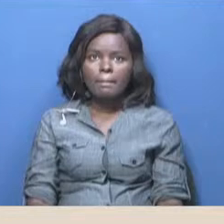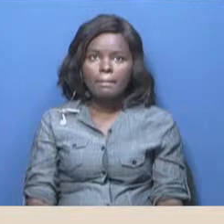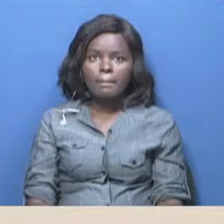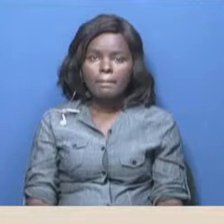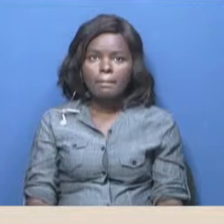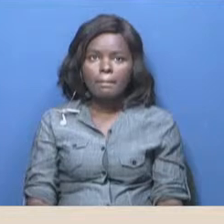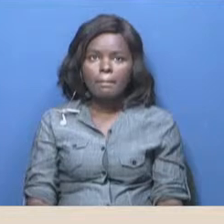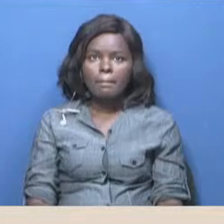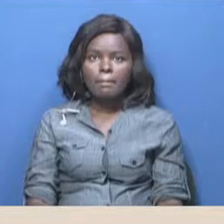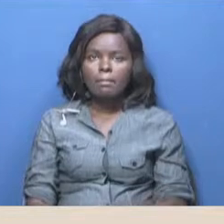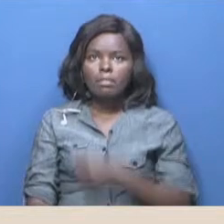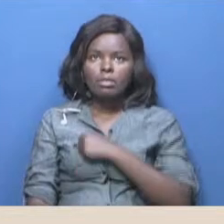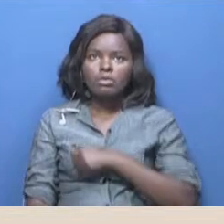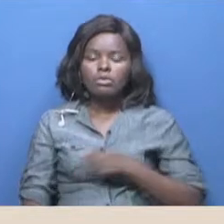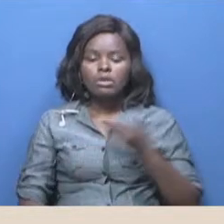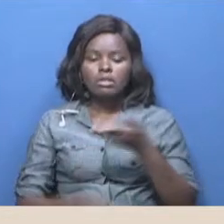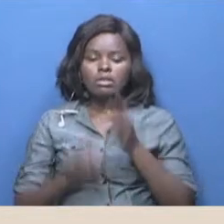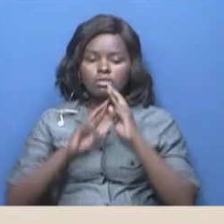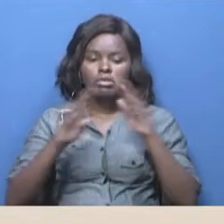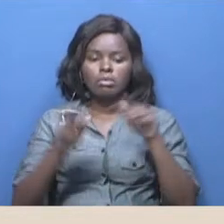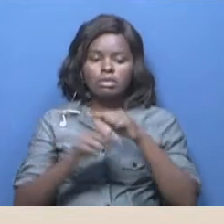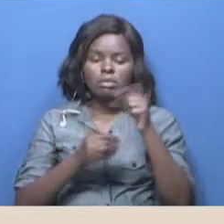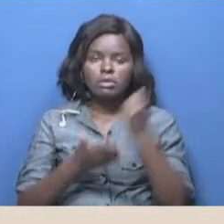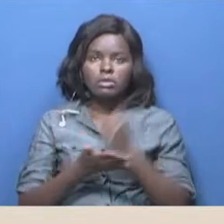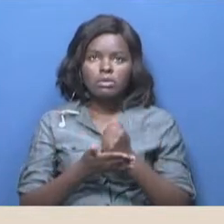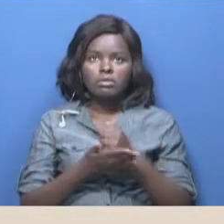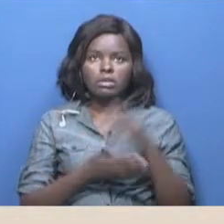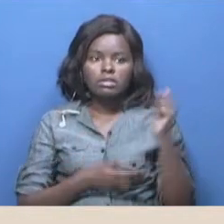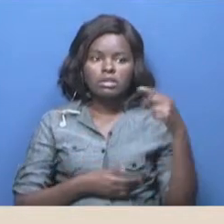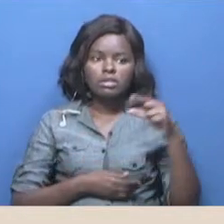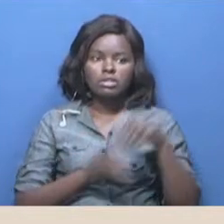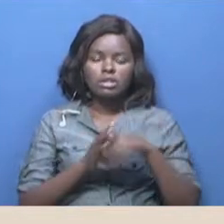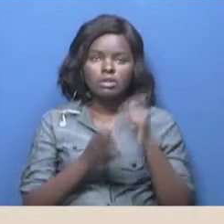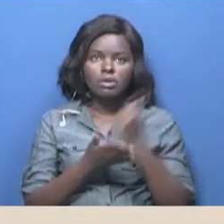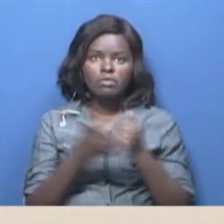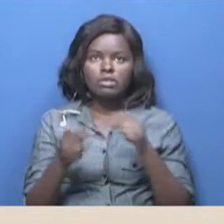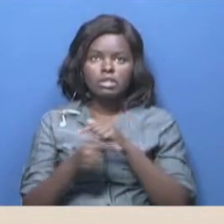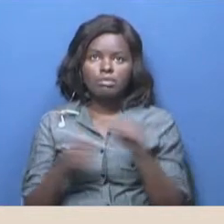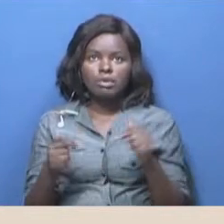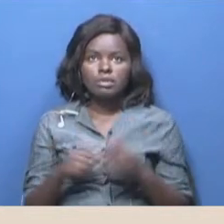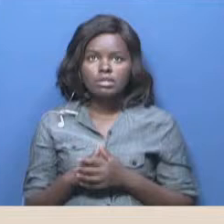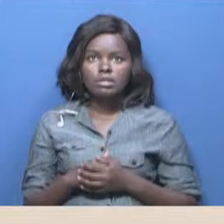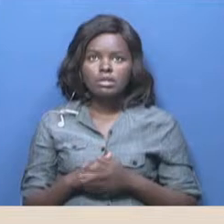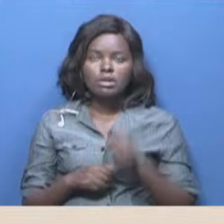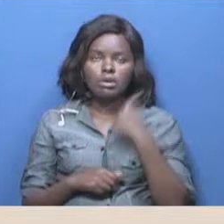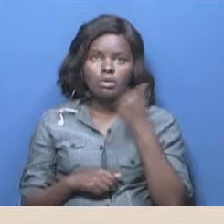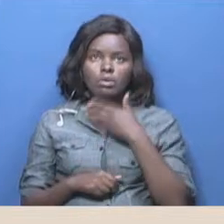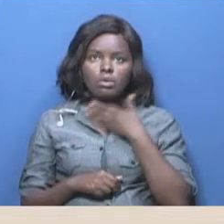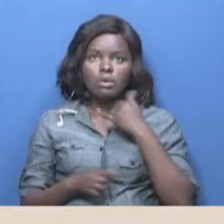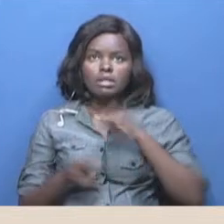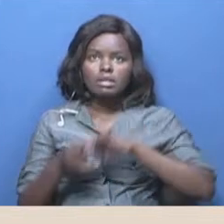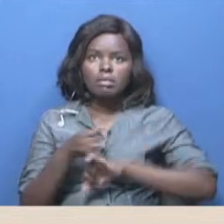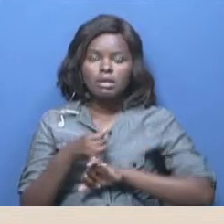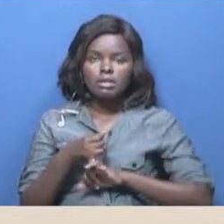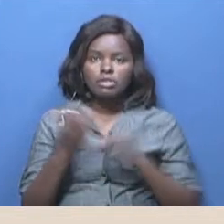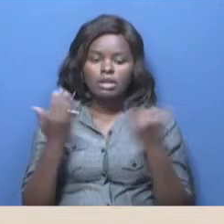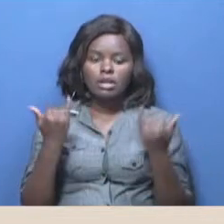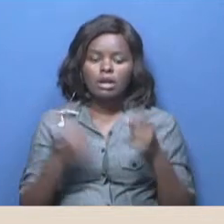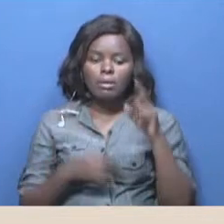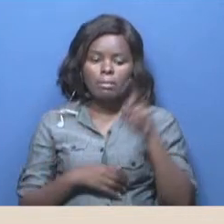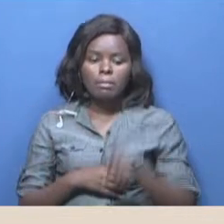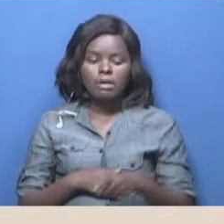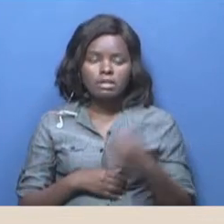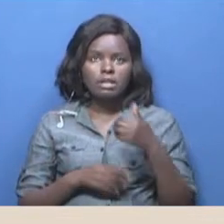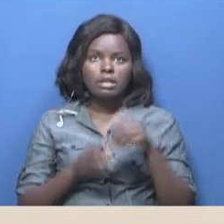Tukacunga muhera hiyo ndi riboti igie wabici ya munene wa watho guku bururi-ini uhoro wigie aria marenda kuhikania riu no nginyagia magakoragwo